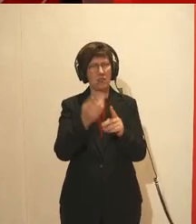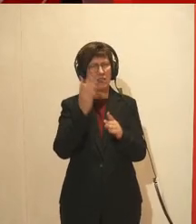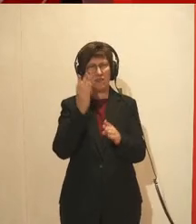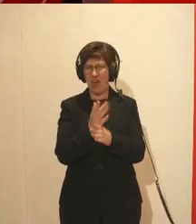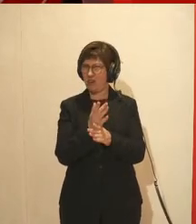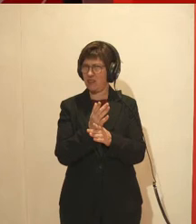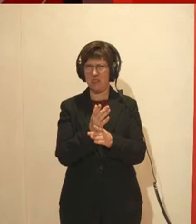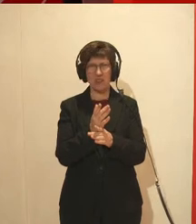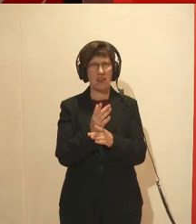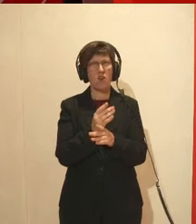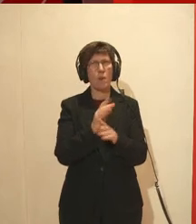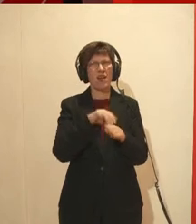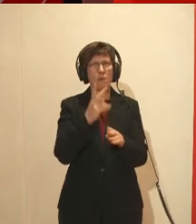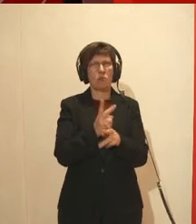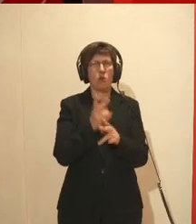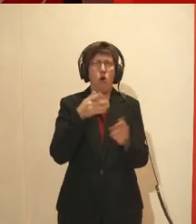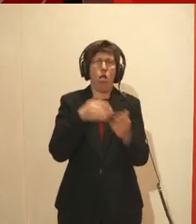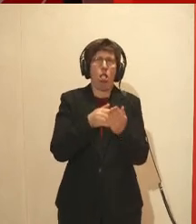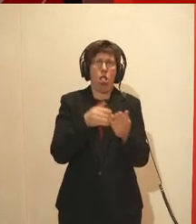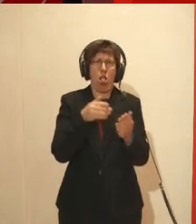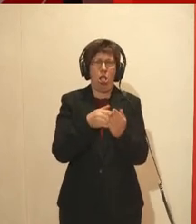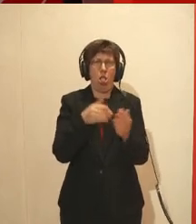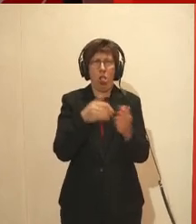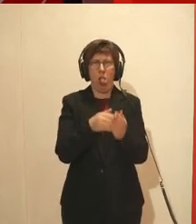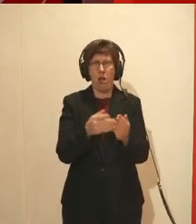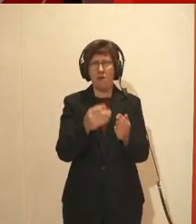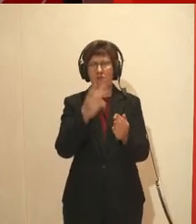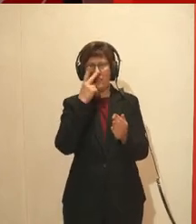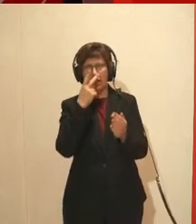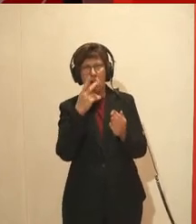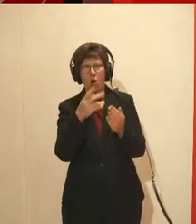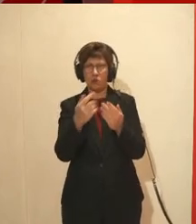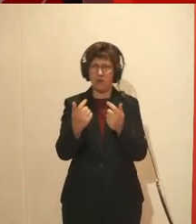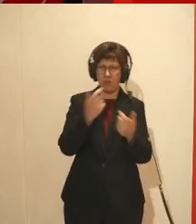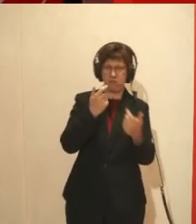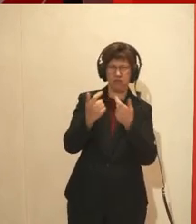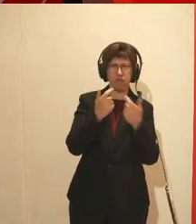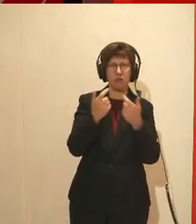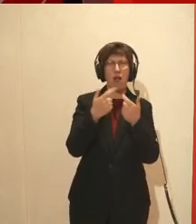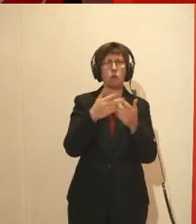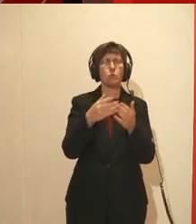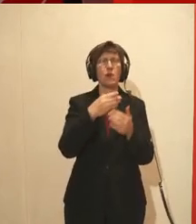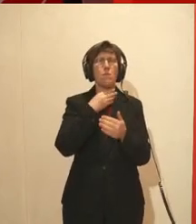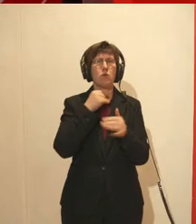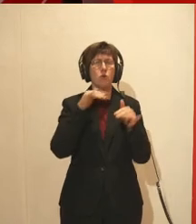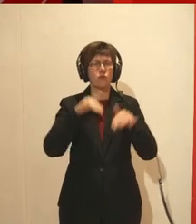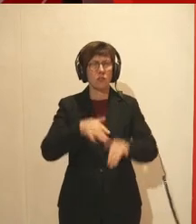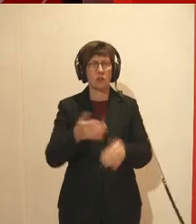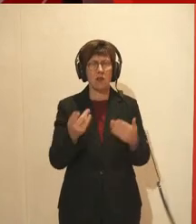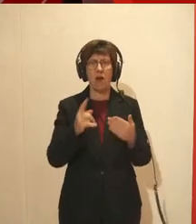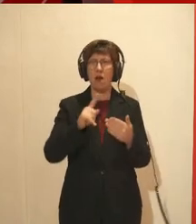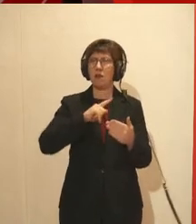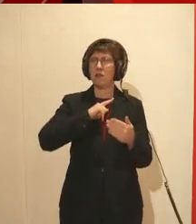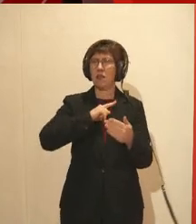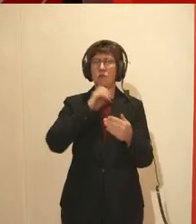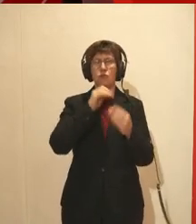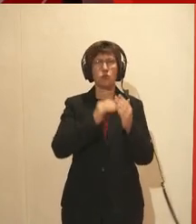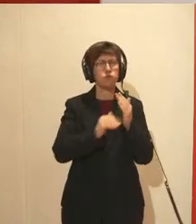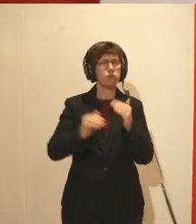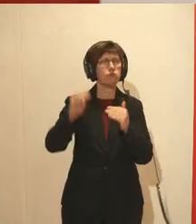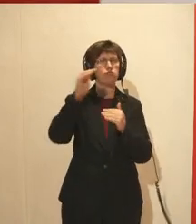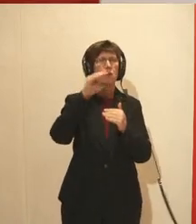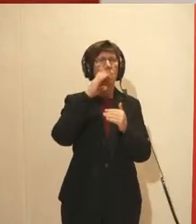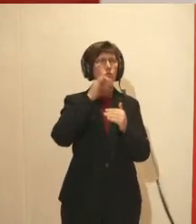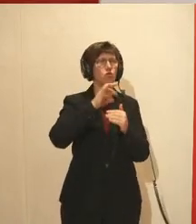überall gibt es noch hindernisse was die dänen entgegenstehen die zum beispiel das bedürfnis haben irgendwie etwas